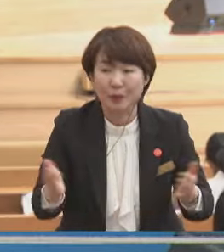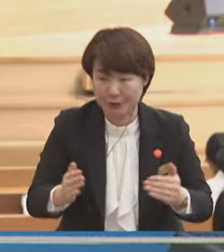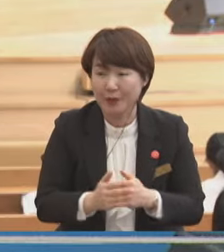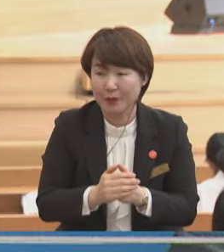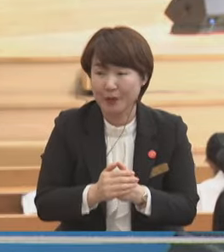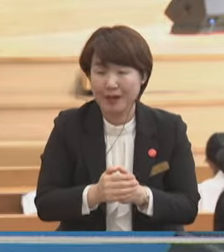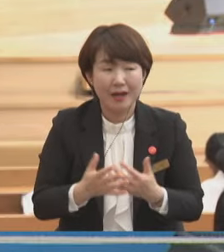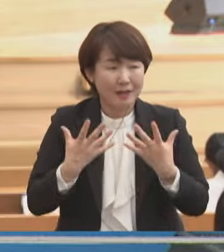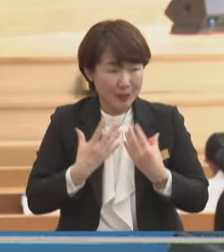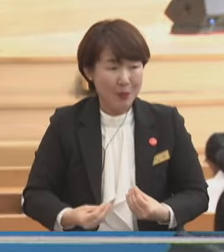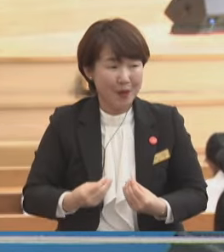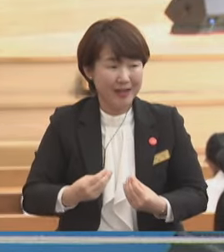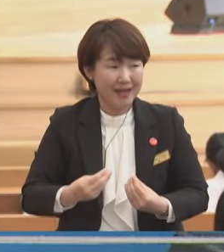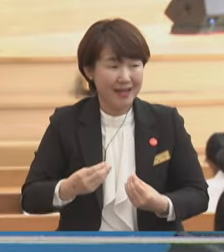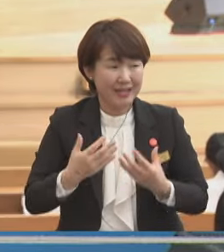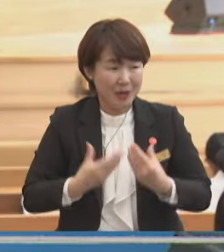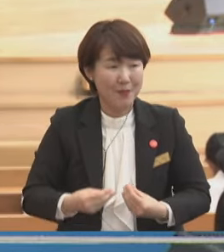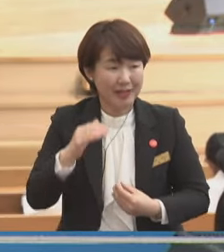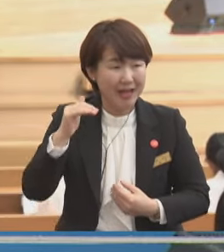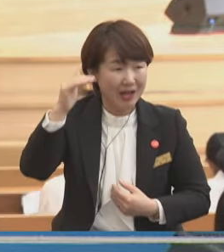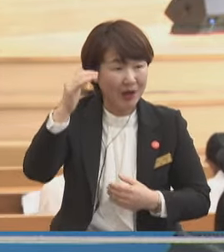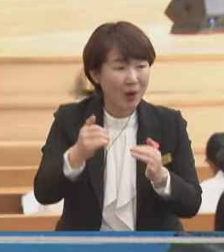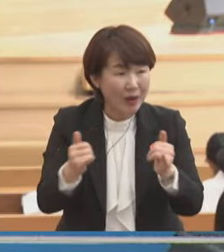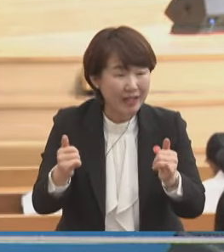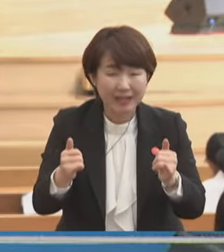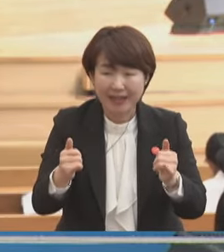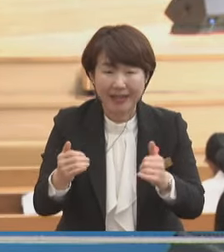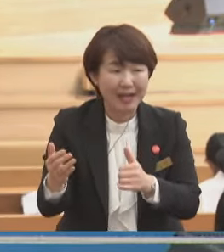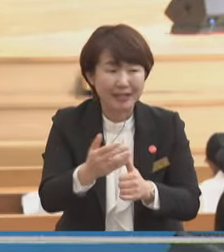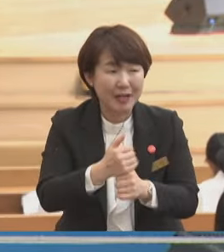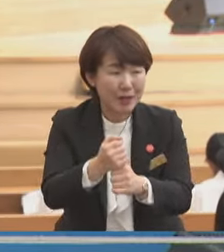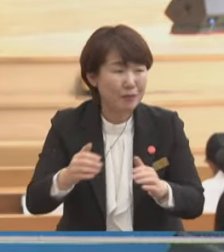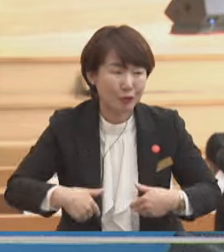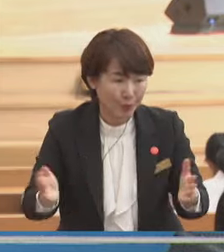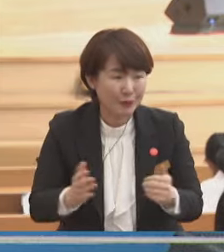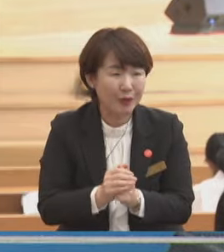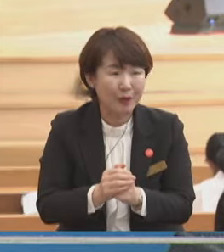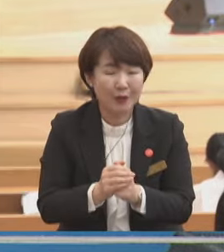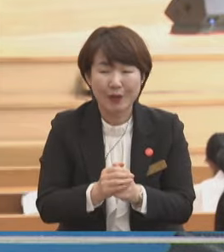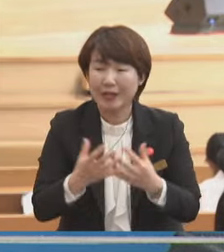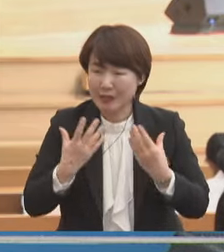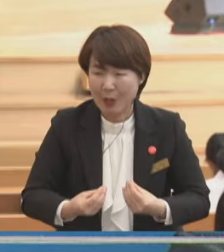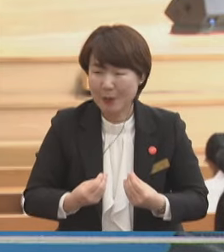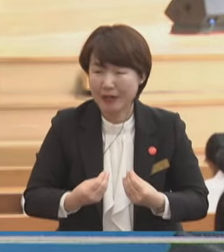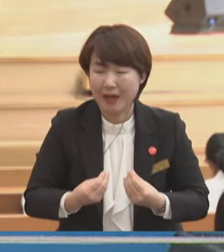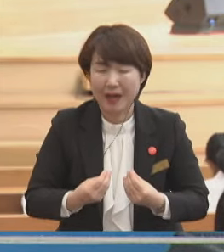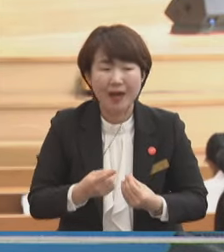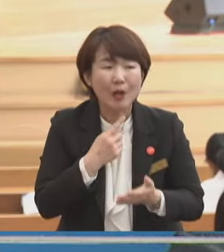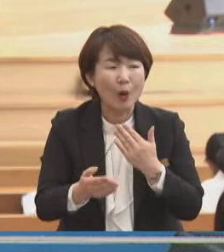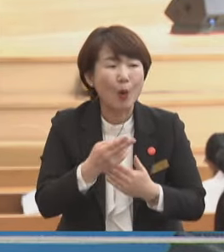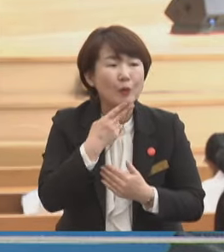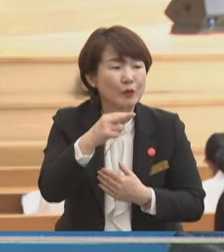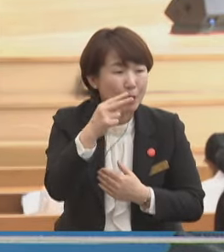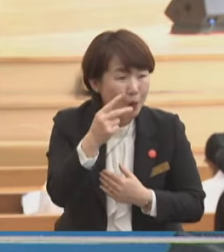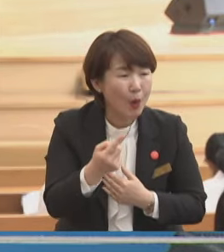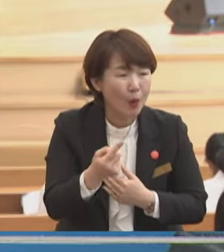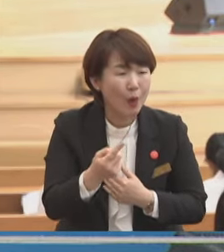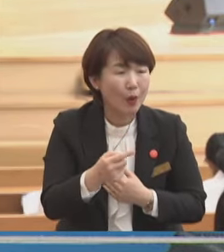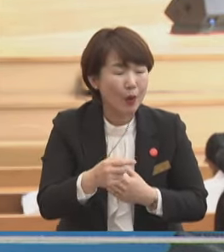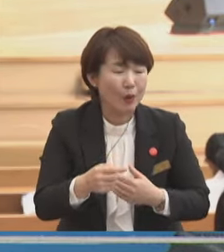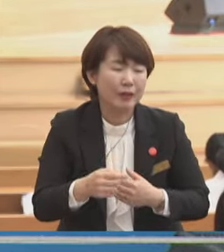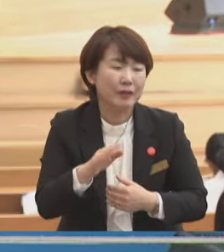절망의 거인 절망의 감옥 거기 우리가 안 들어가 봐도 우린 다 합니다 우리는 코로나라는 감옥에 지난